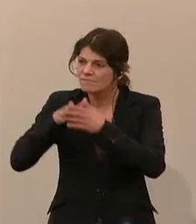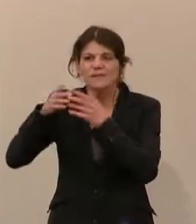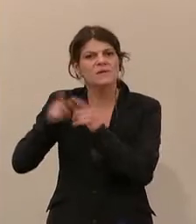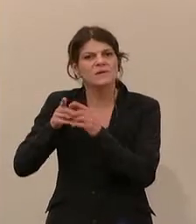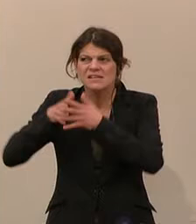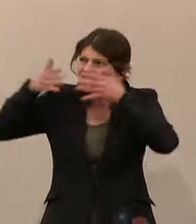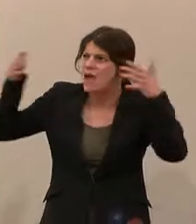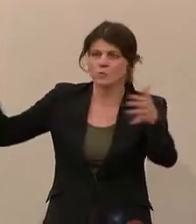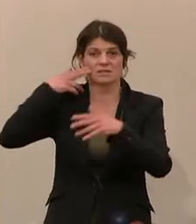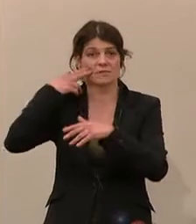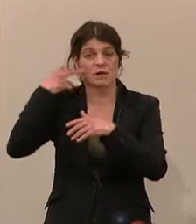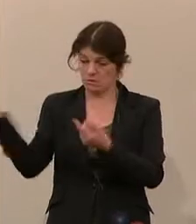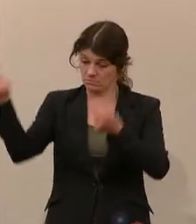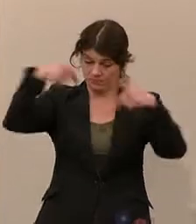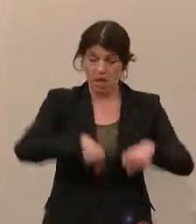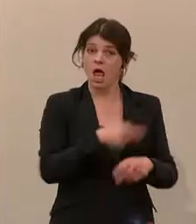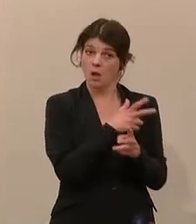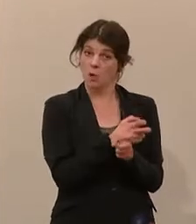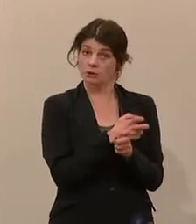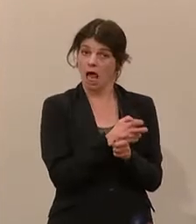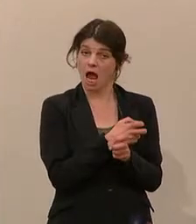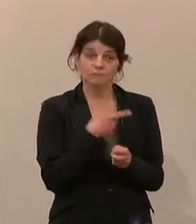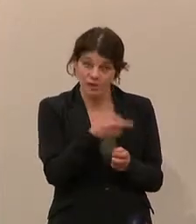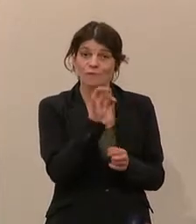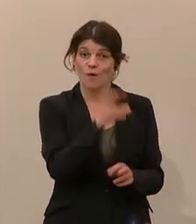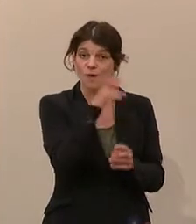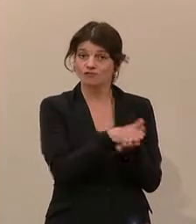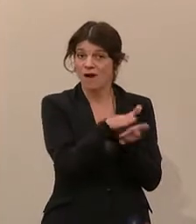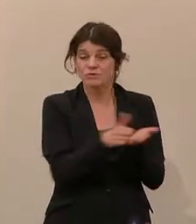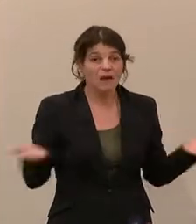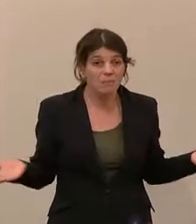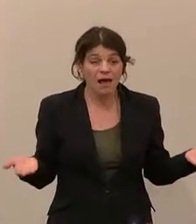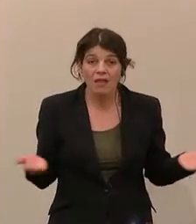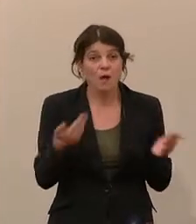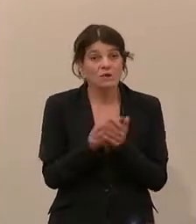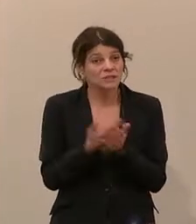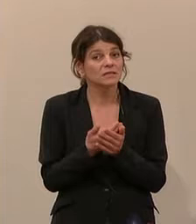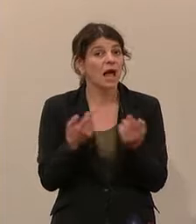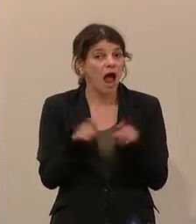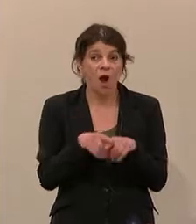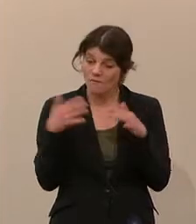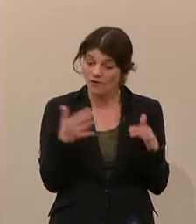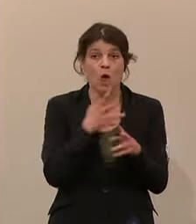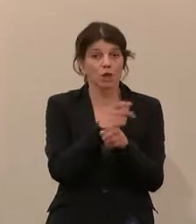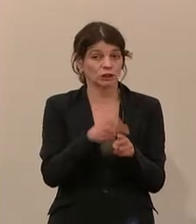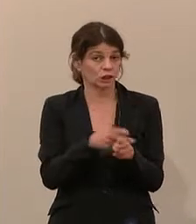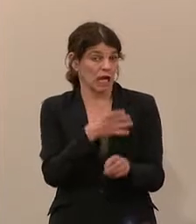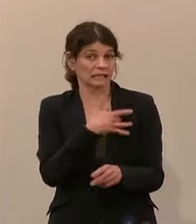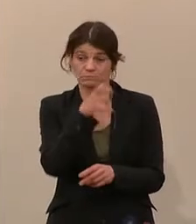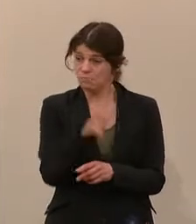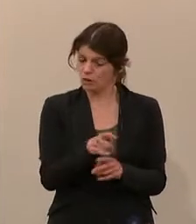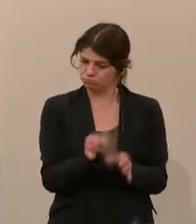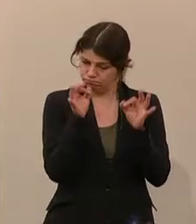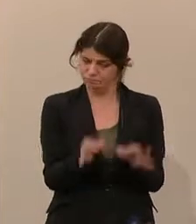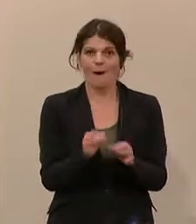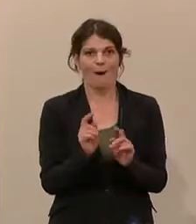multinationale Unternehmen in Österreich für Forschung ausgeben und selbstverständlich in dem Zusammenhang auch sehr, sehr viele österreichische Staatsbürger in